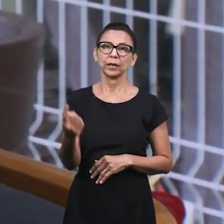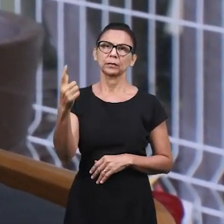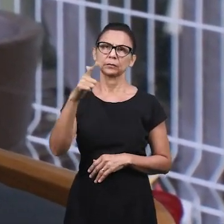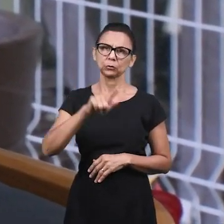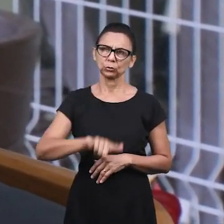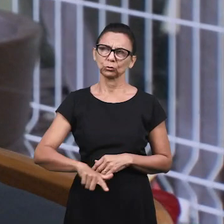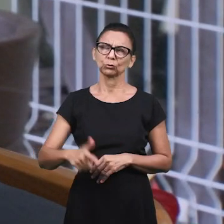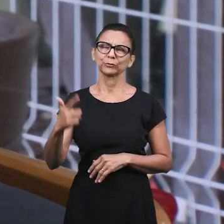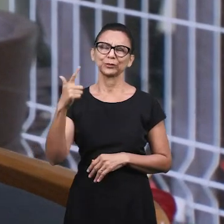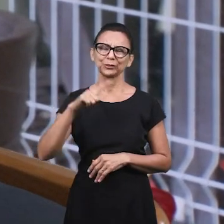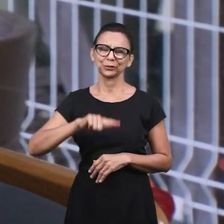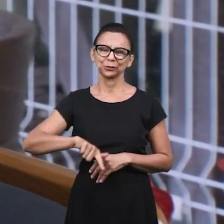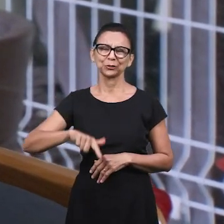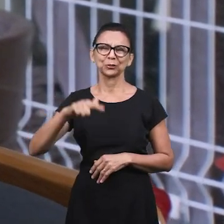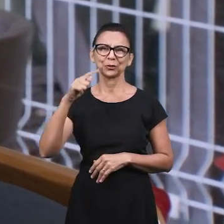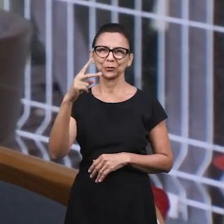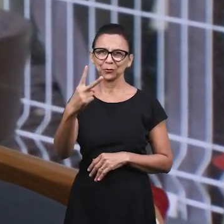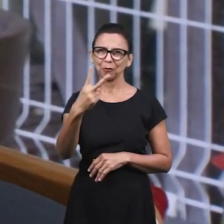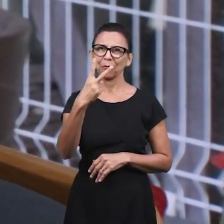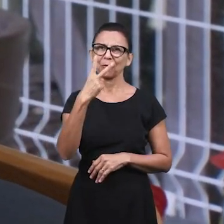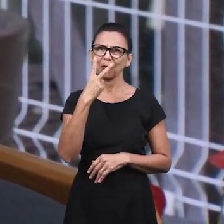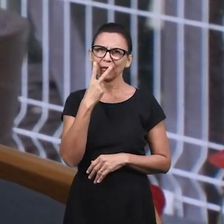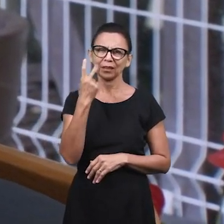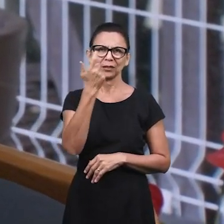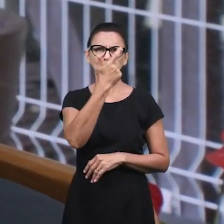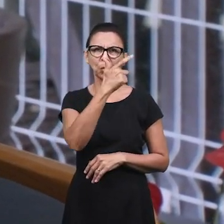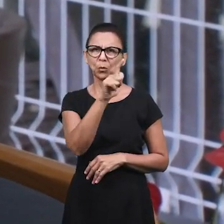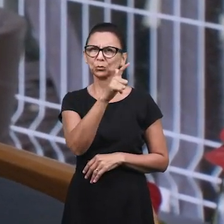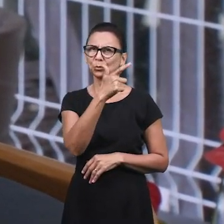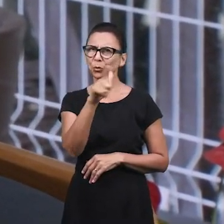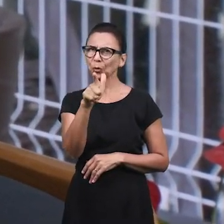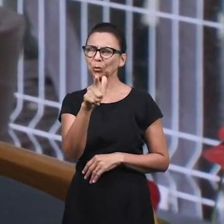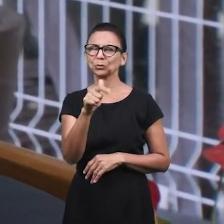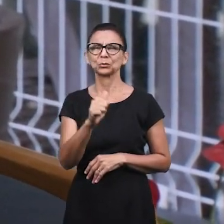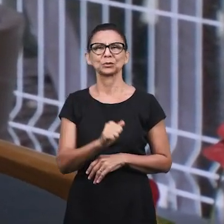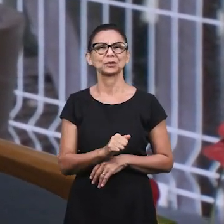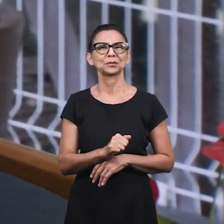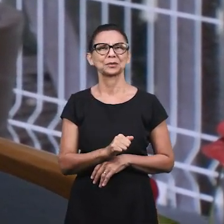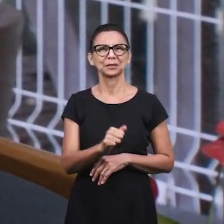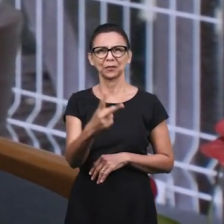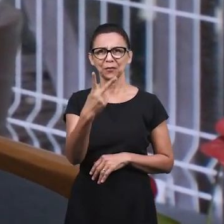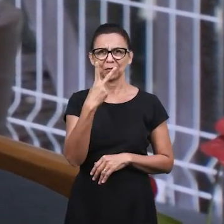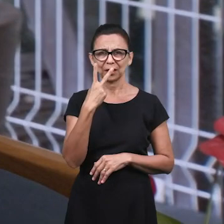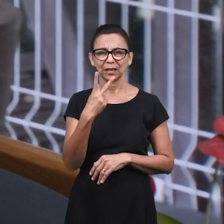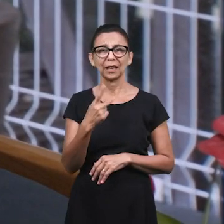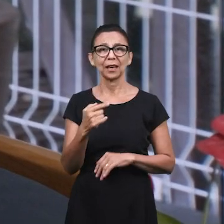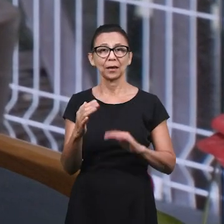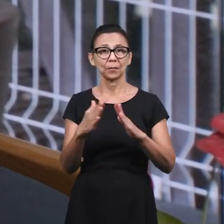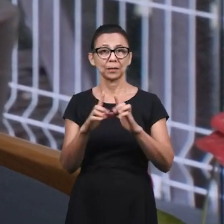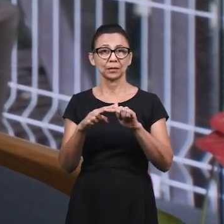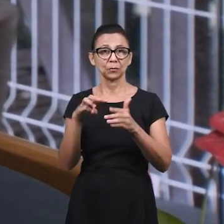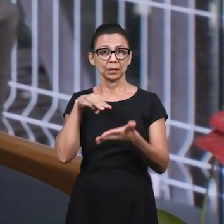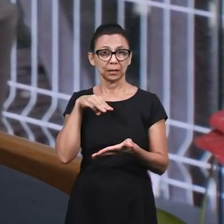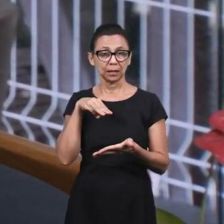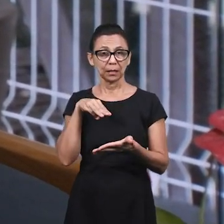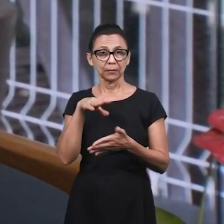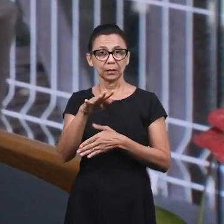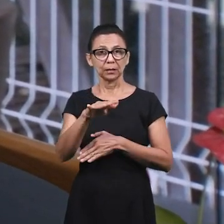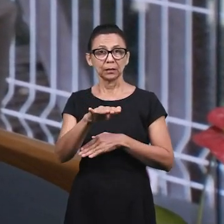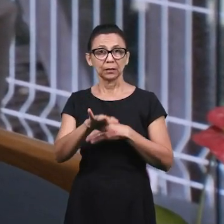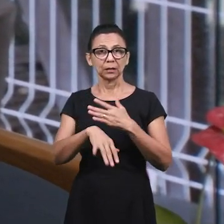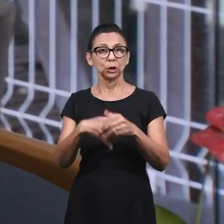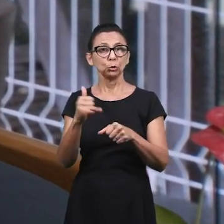et revoir cette programmation et tous les autres déjà transmis dans le canal de l'Église chrétienne Maranatha sur YouTube et dans